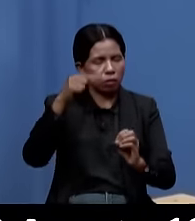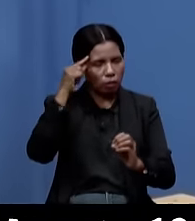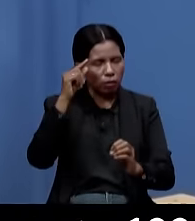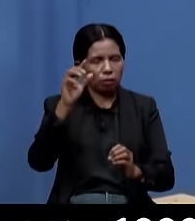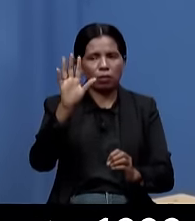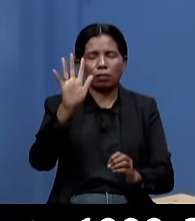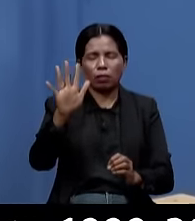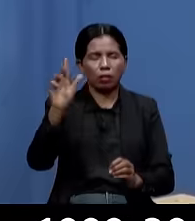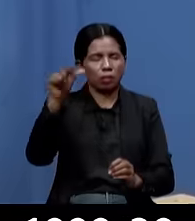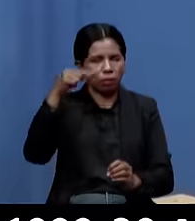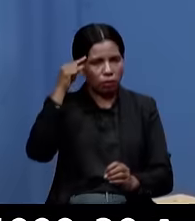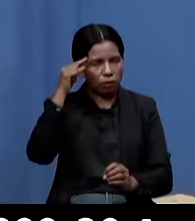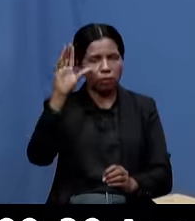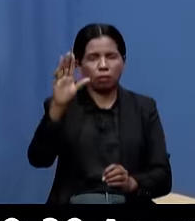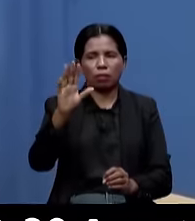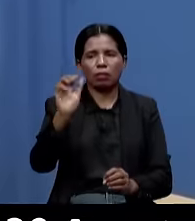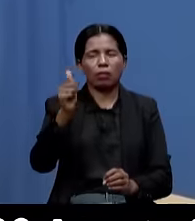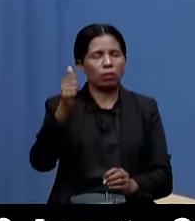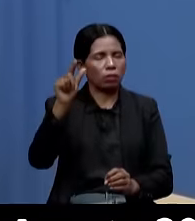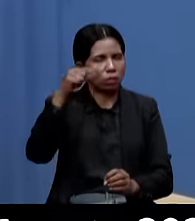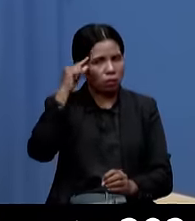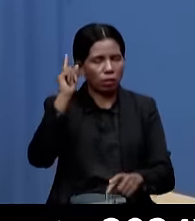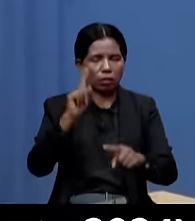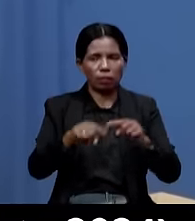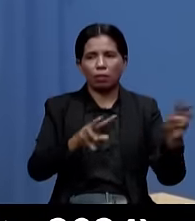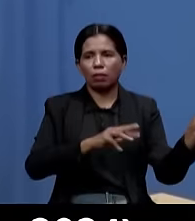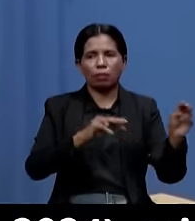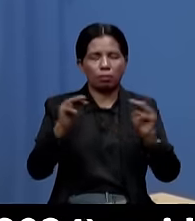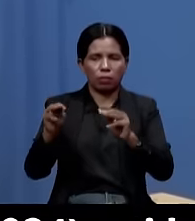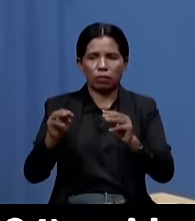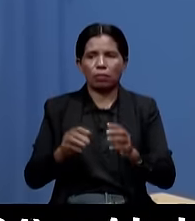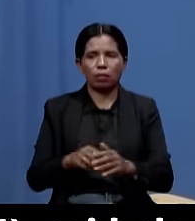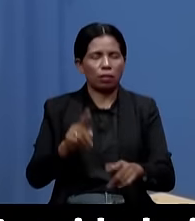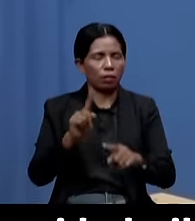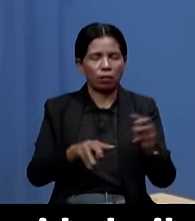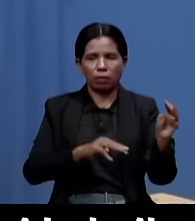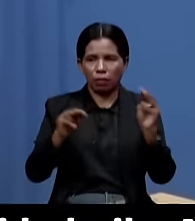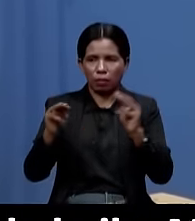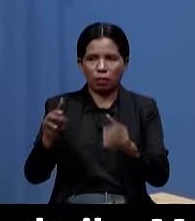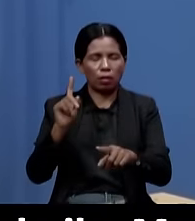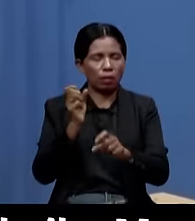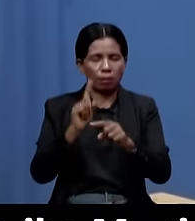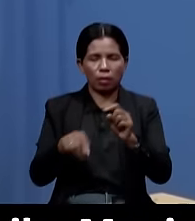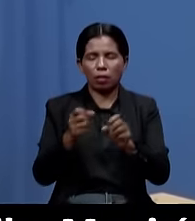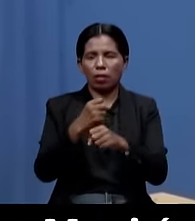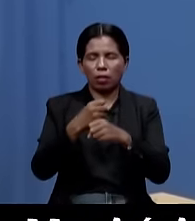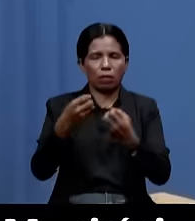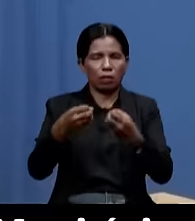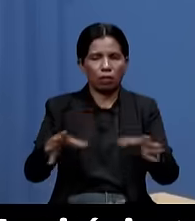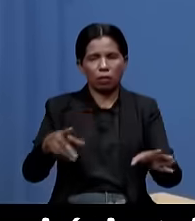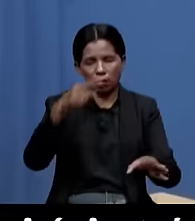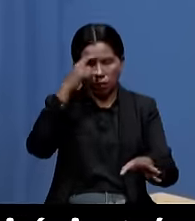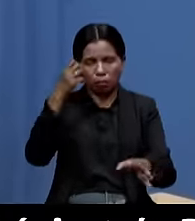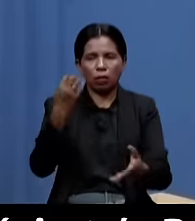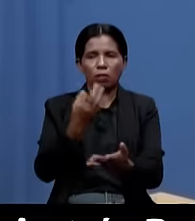ka quinto governo ka décimo governo labele muda, ne labele muda. Labele halolakon. Tamba osan nebe maka